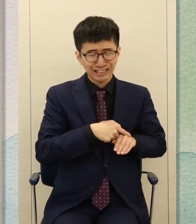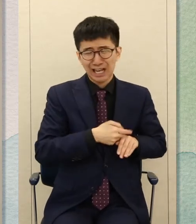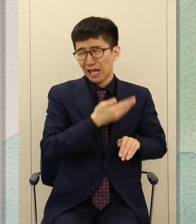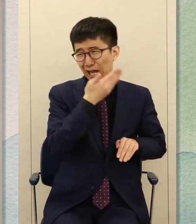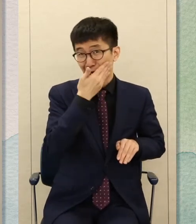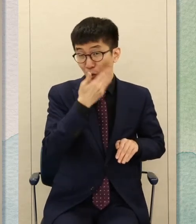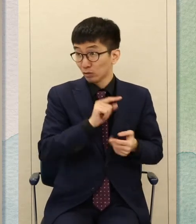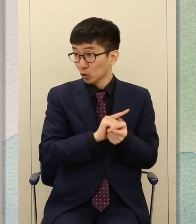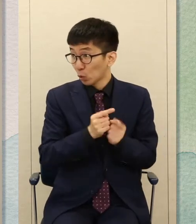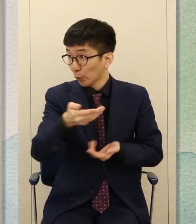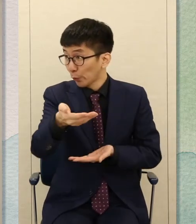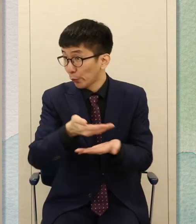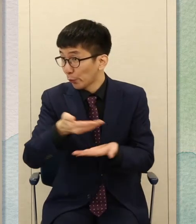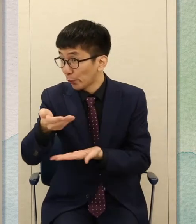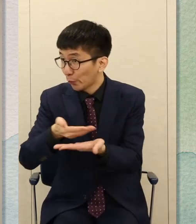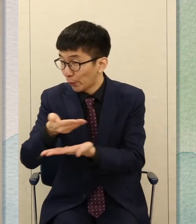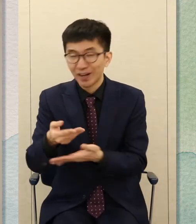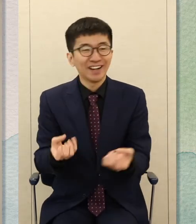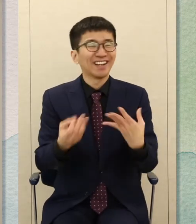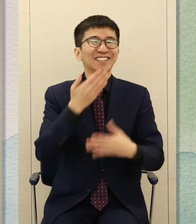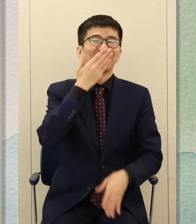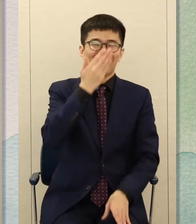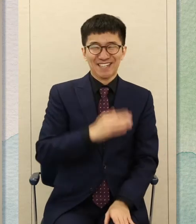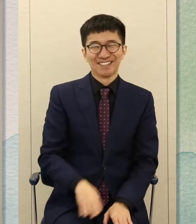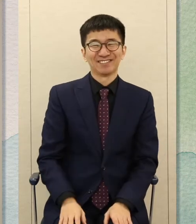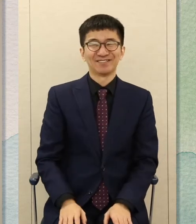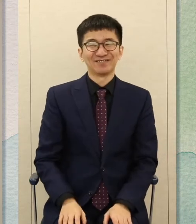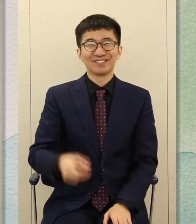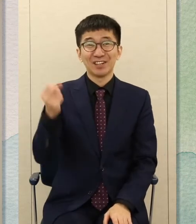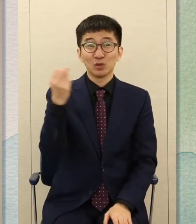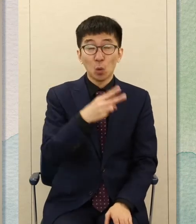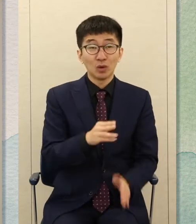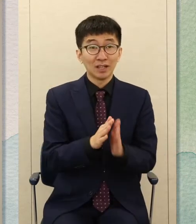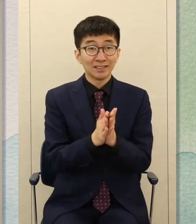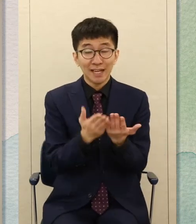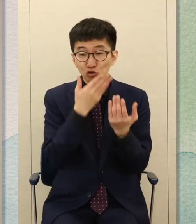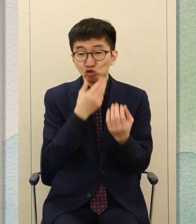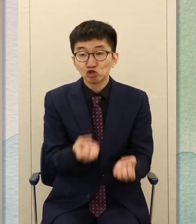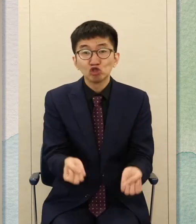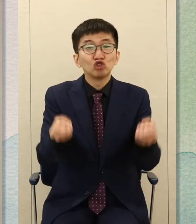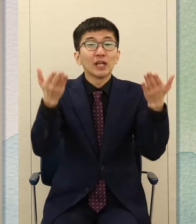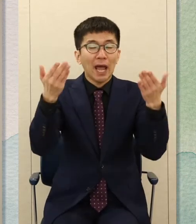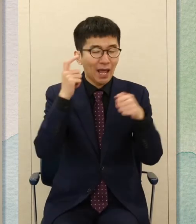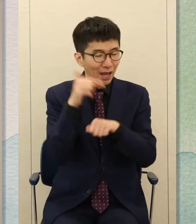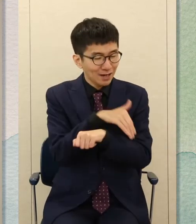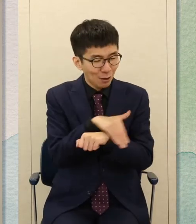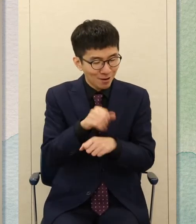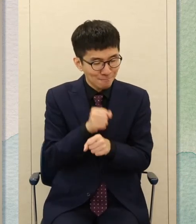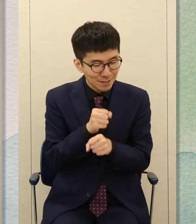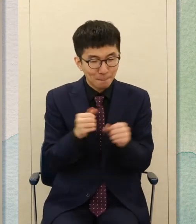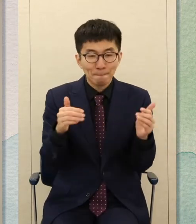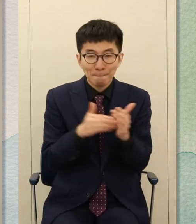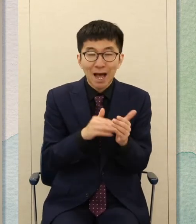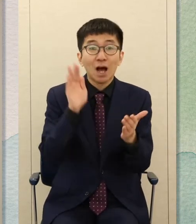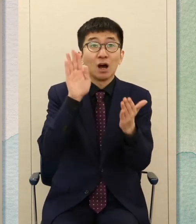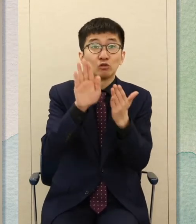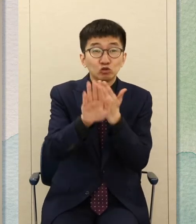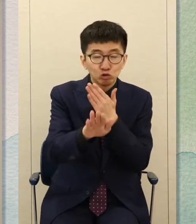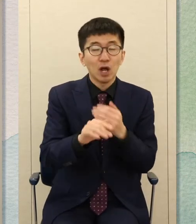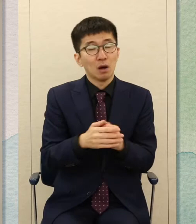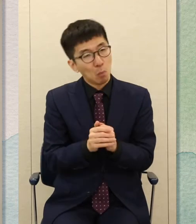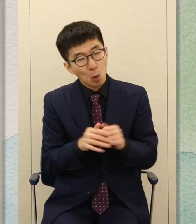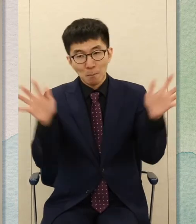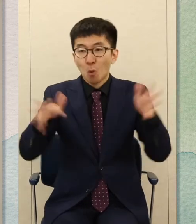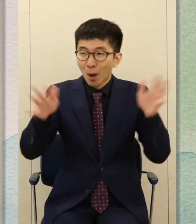교환하는 아나바다 모임 같은 것도 하고, 그다음에 책 축제, 미니 책 축제 같은 거 기획해가지고 미니 책 축제 모임도